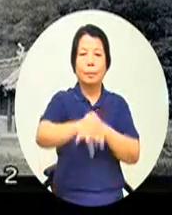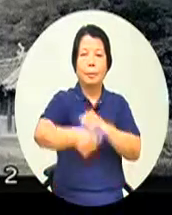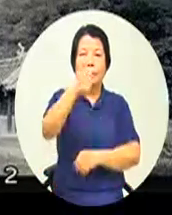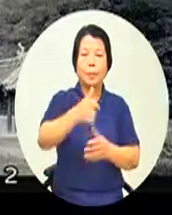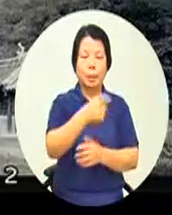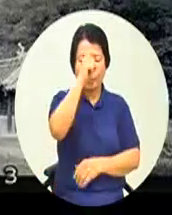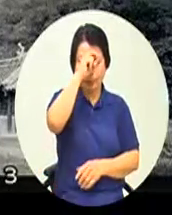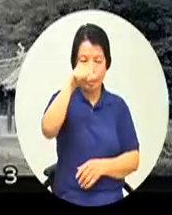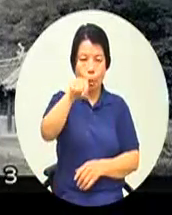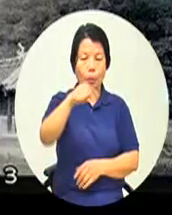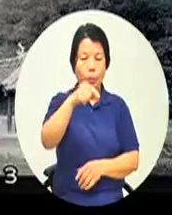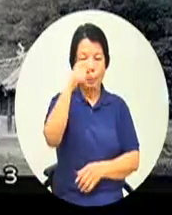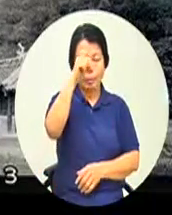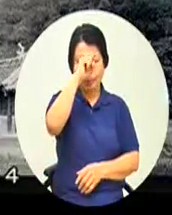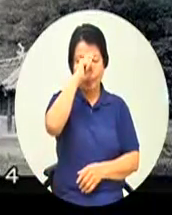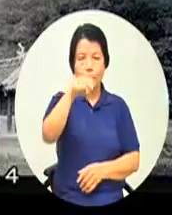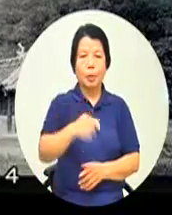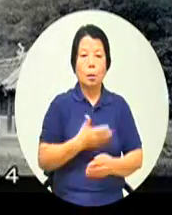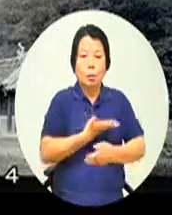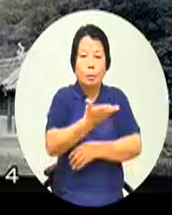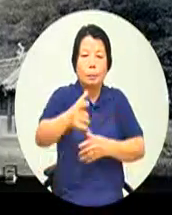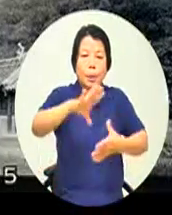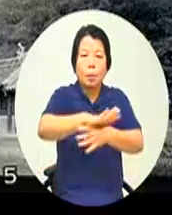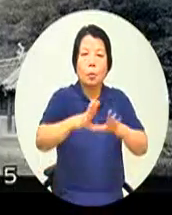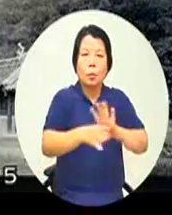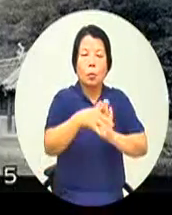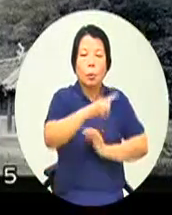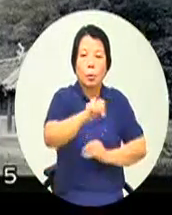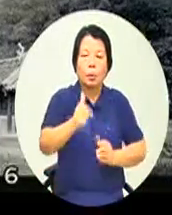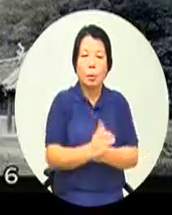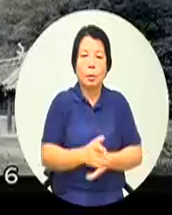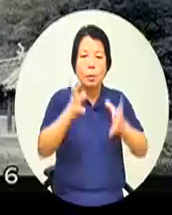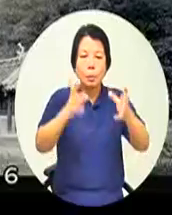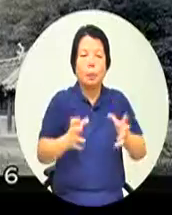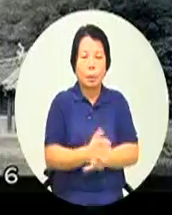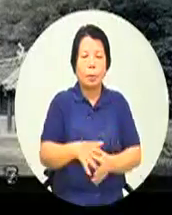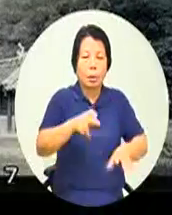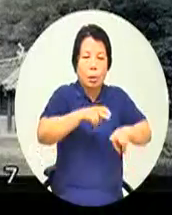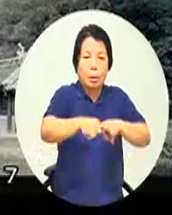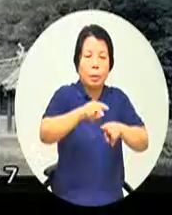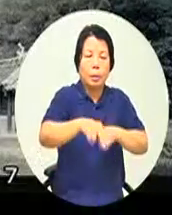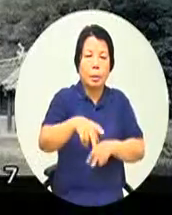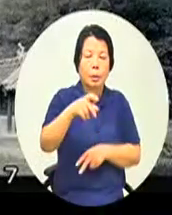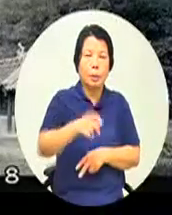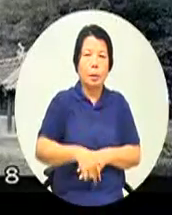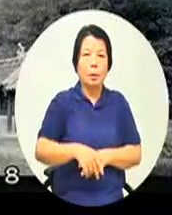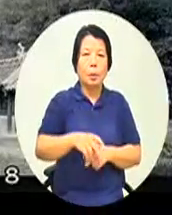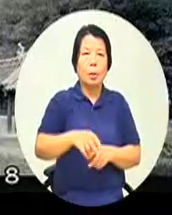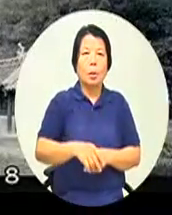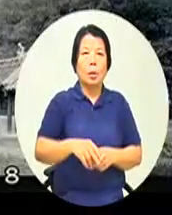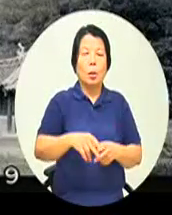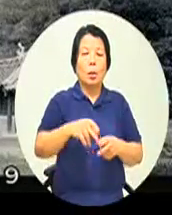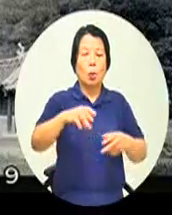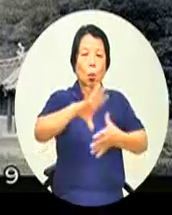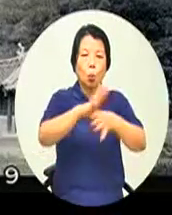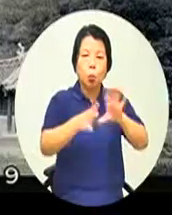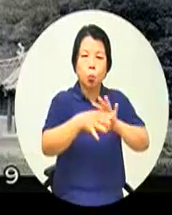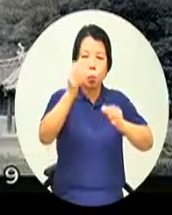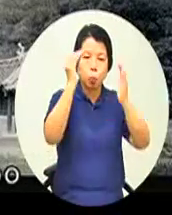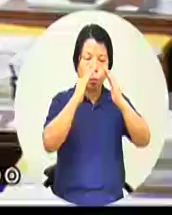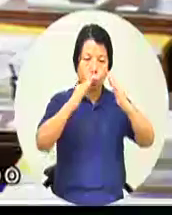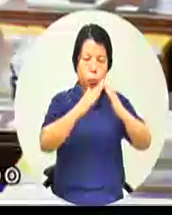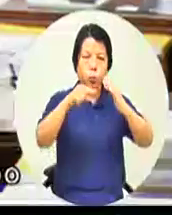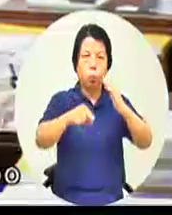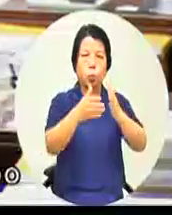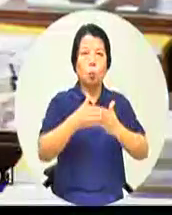常希望能够让他的文物是成立一个铁道博物馆，然后能够做一些呈现。其实最好的场域就是在我